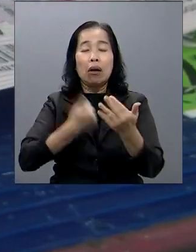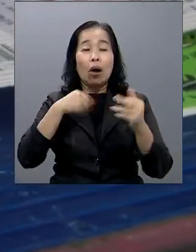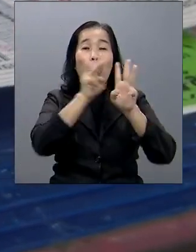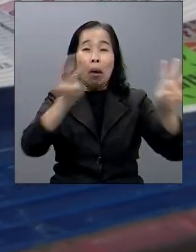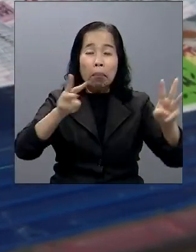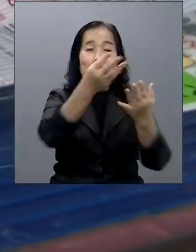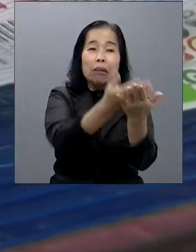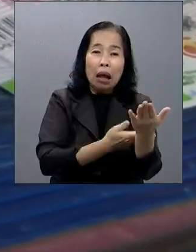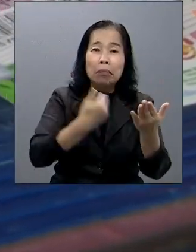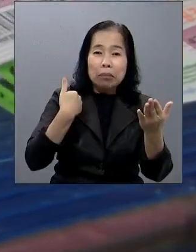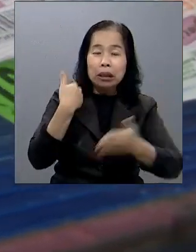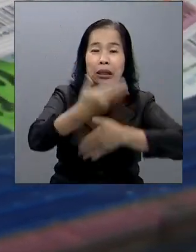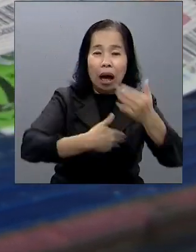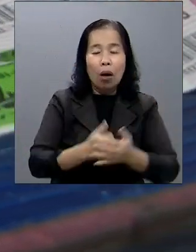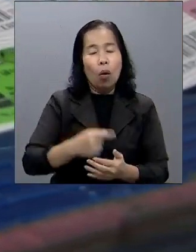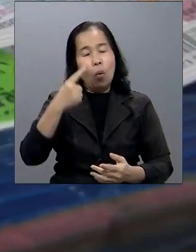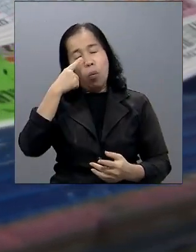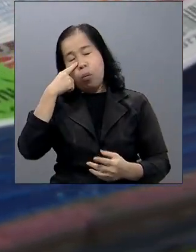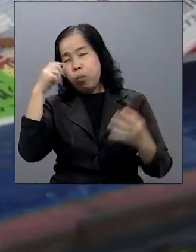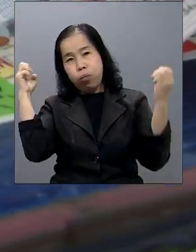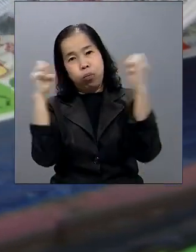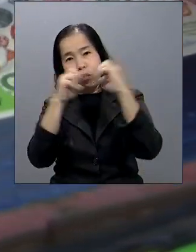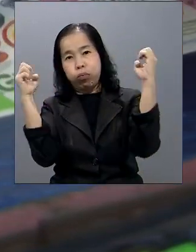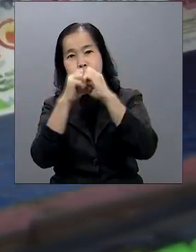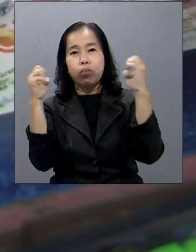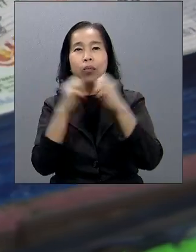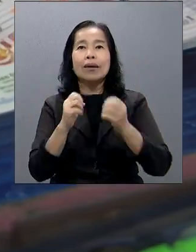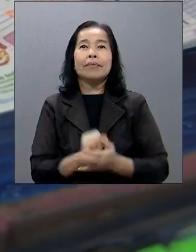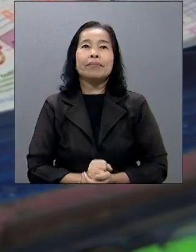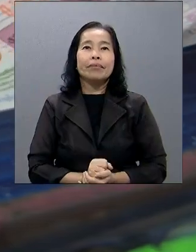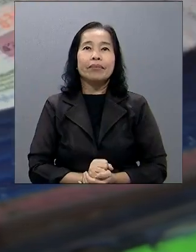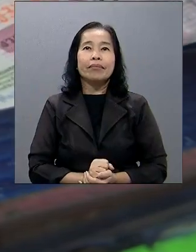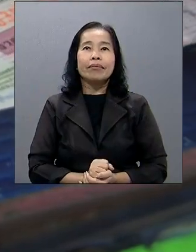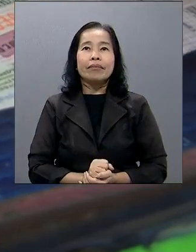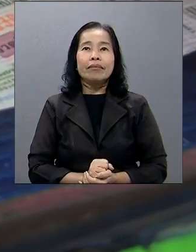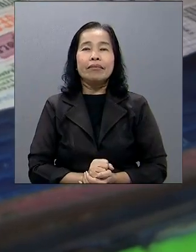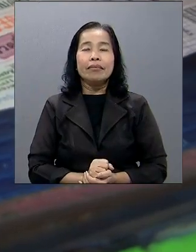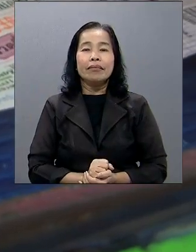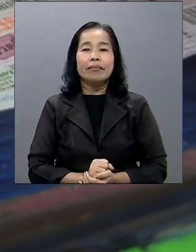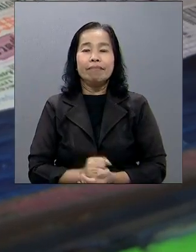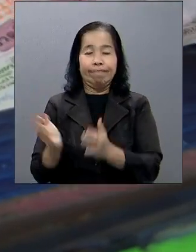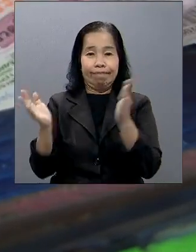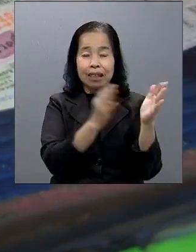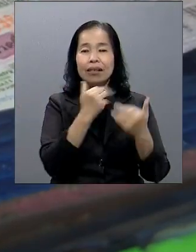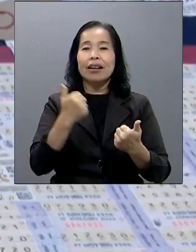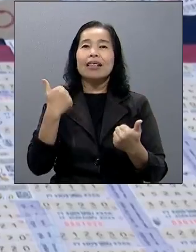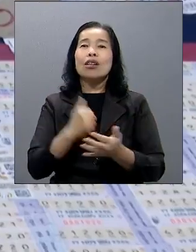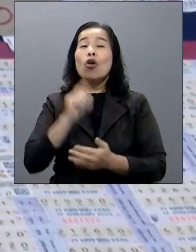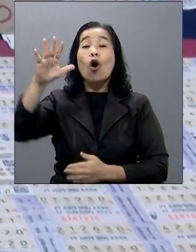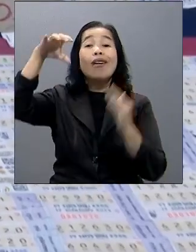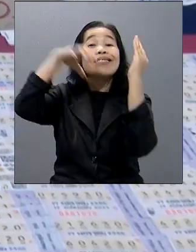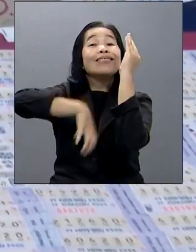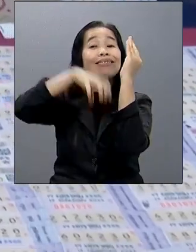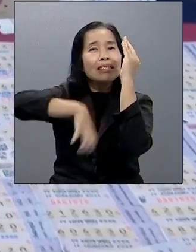ะคะมันก็ยิ่งซับซ้อนเข้าไปกันใหญ่นะคะทีนี้มาฟังข้อมูลจากสำนักงานสล